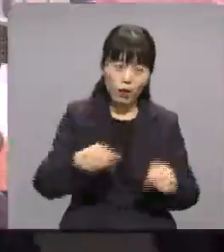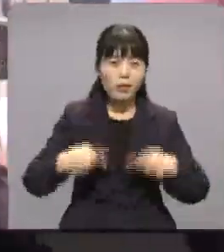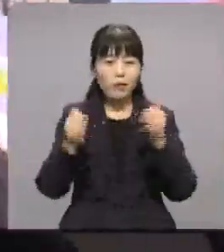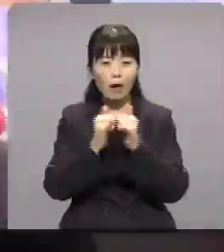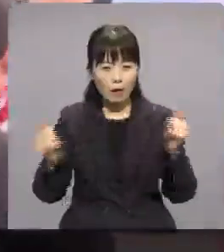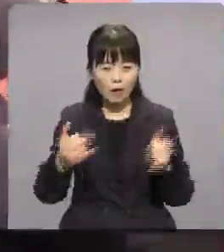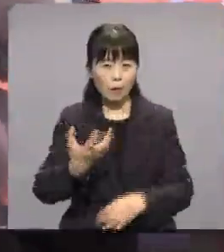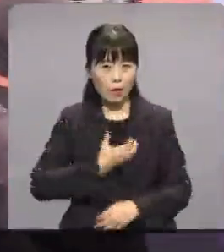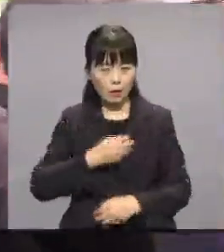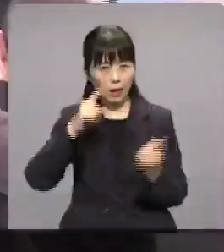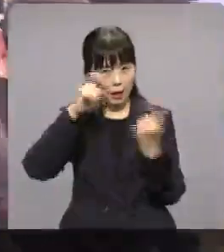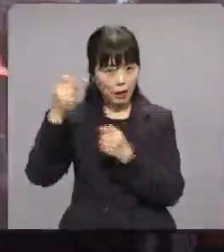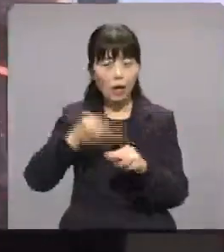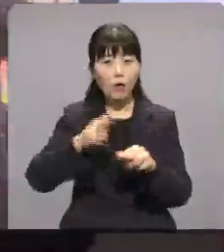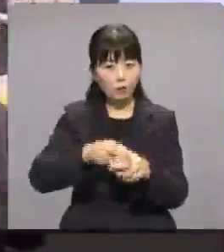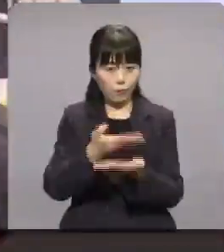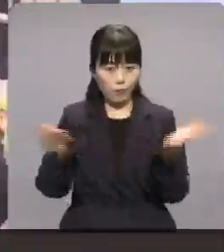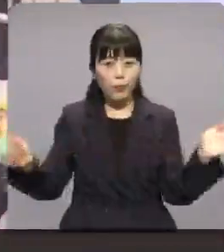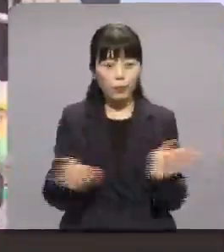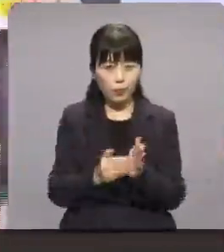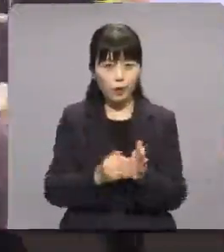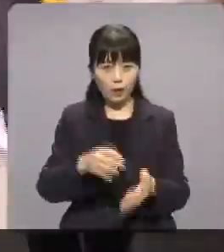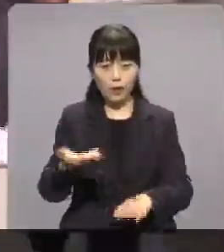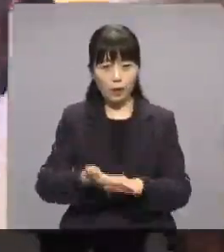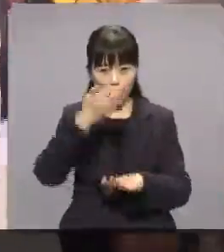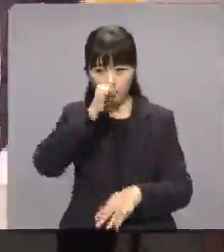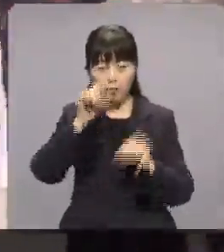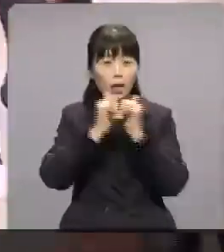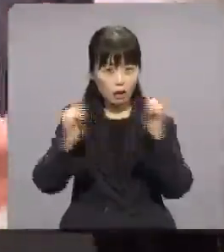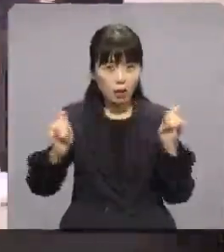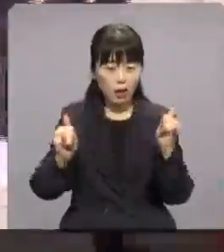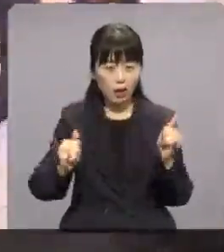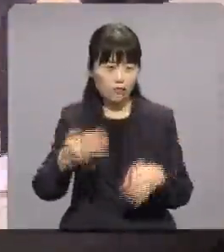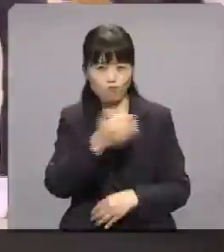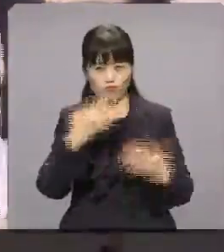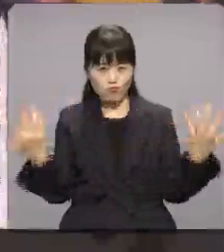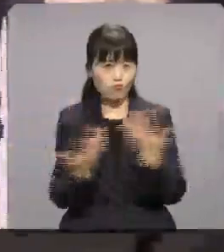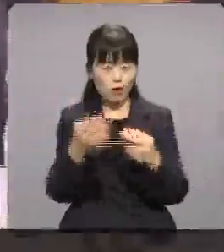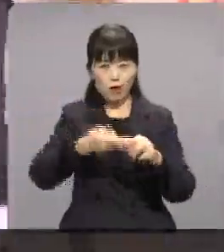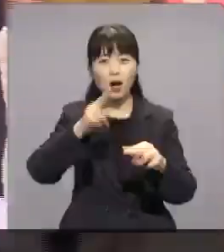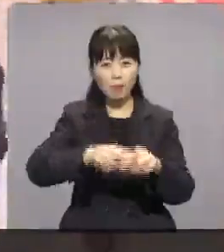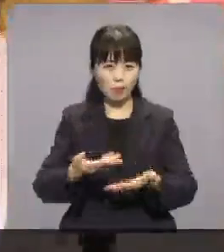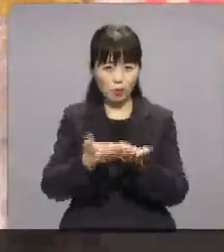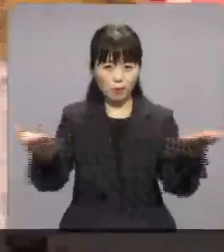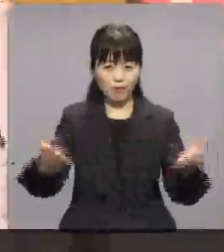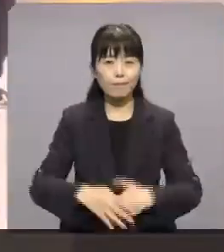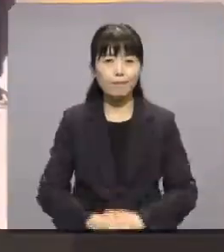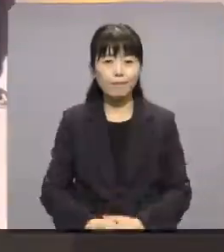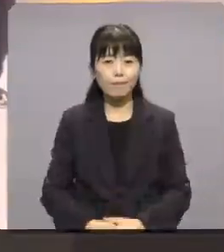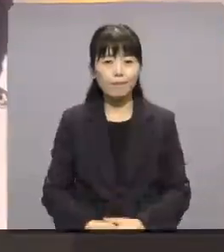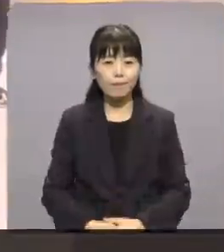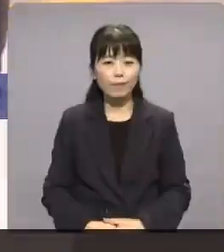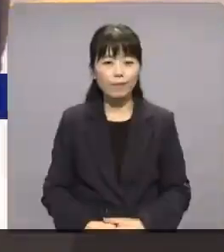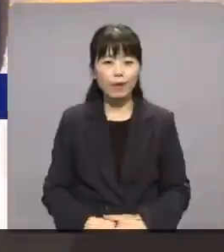참가자들에게는 메달과 기념품이 제공되었고 상위 입상자들에게는 푸짐한 경품이 수여됐습니다.